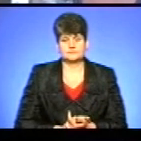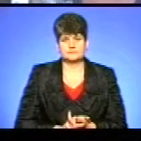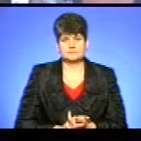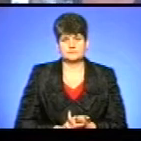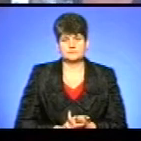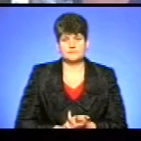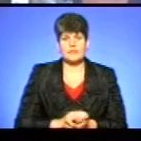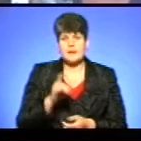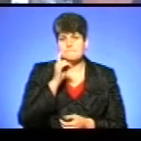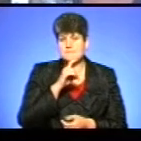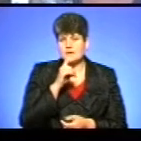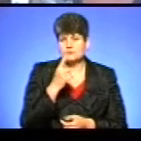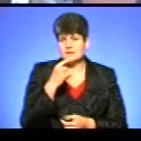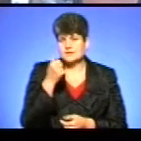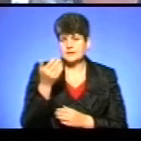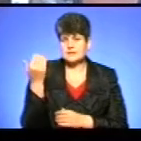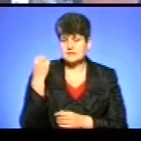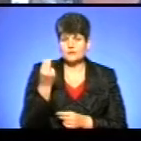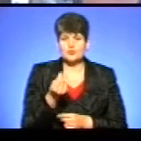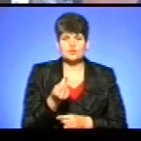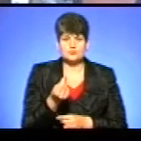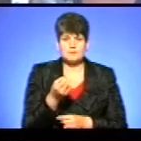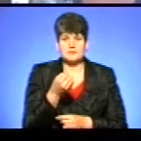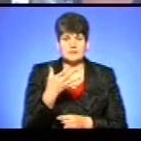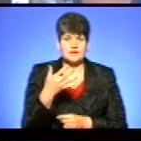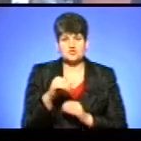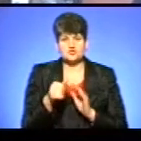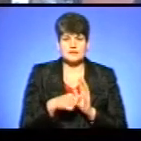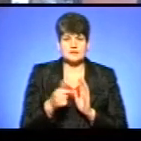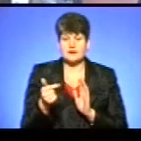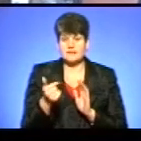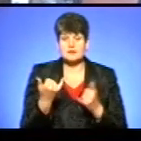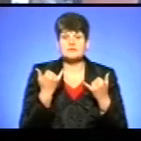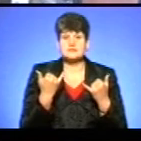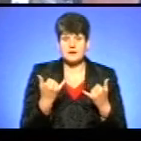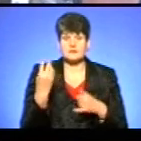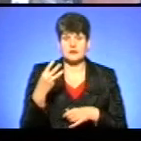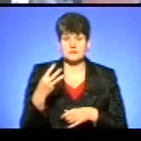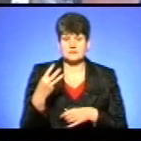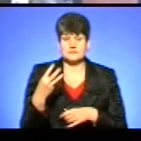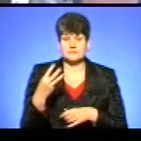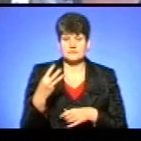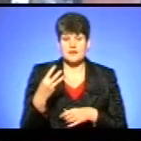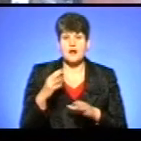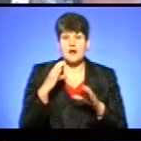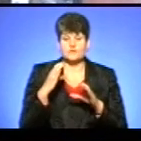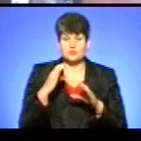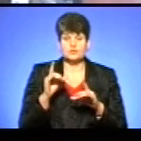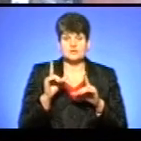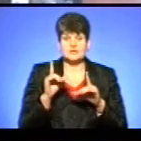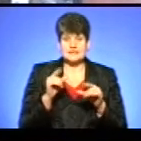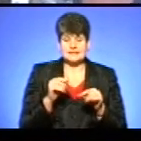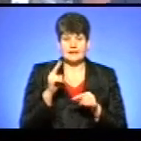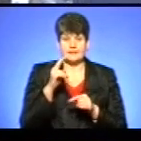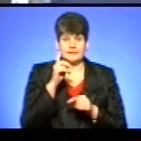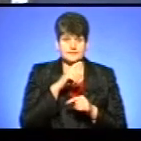Паливо рік тому назад коштувало 15-16 гривень, зараз 30. Так автобус їздить на